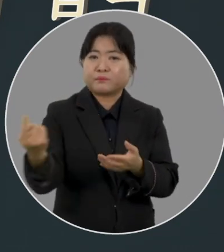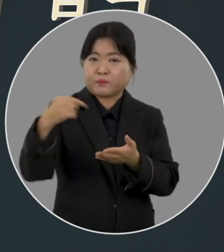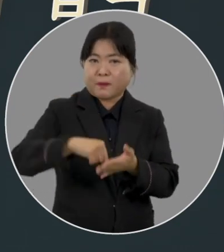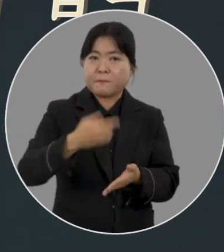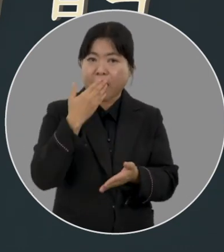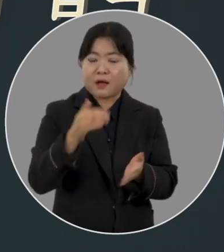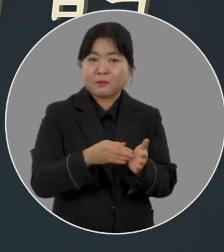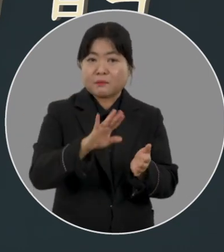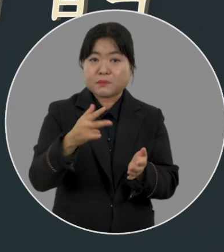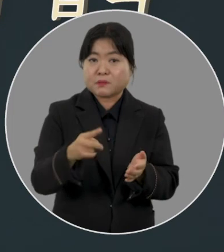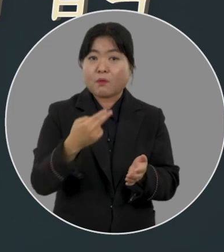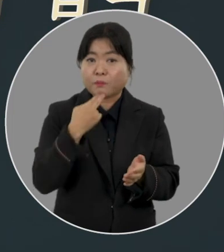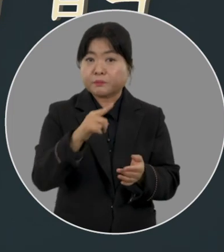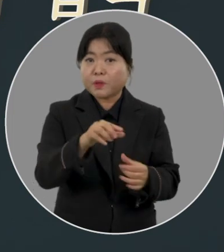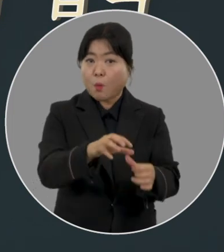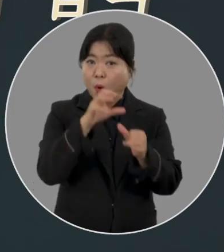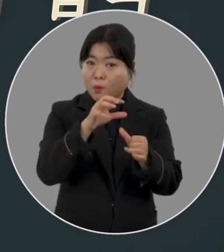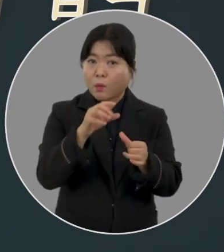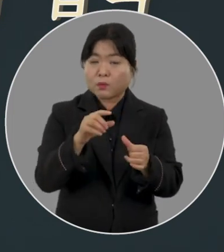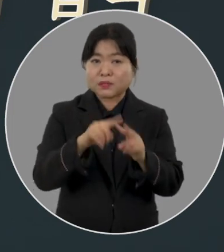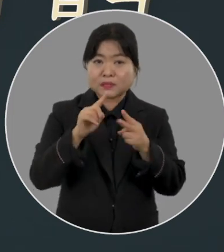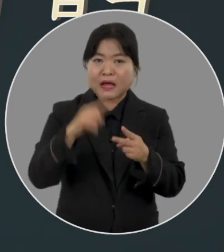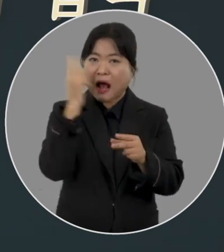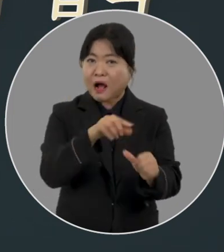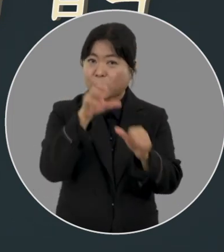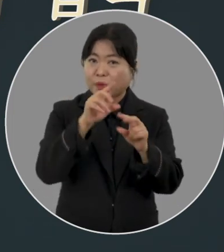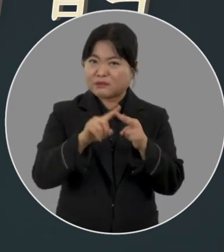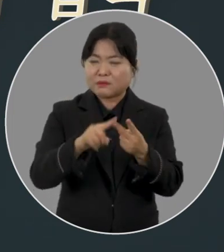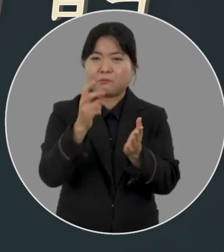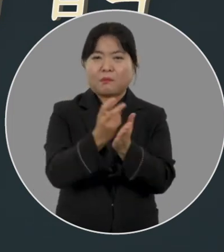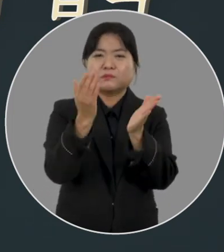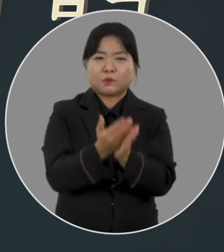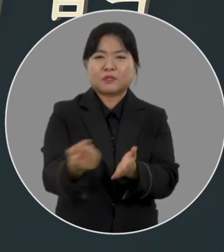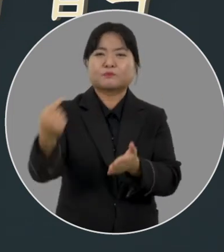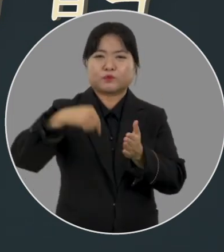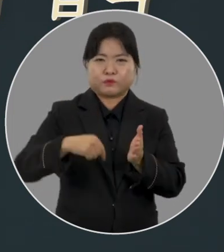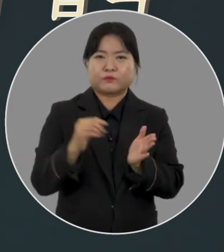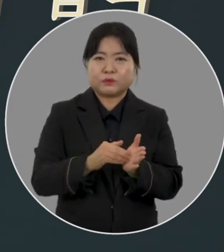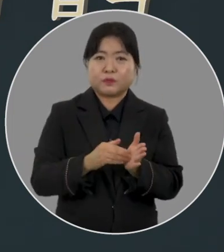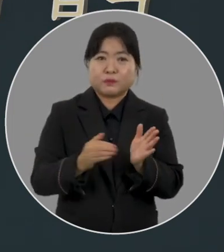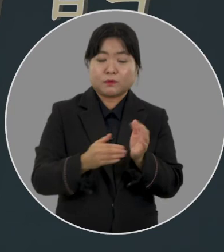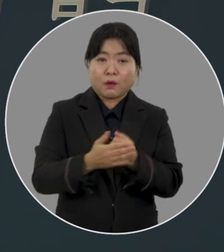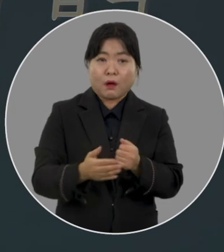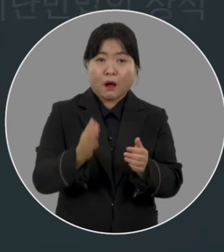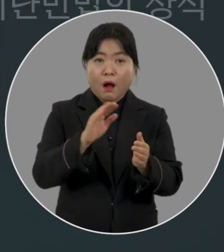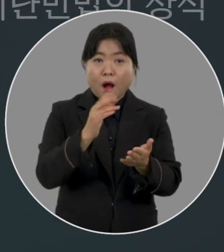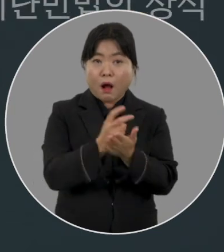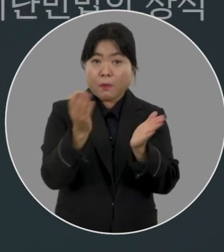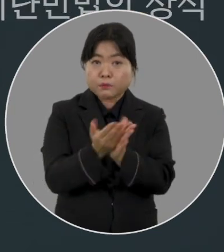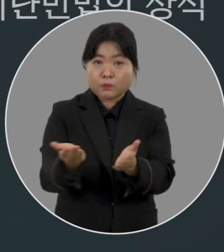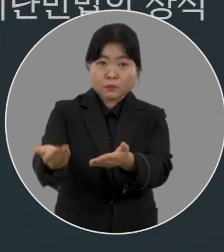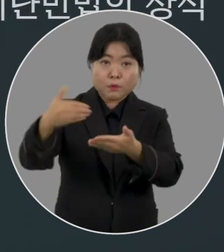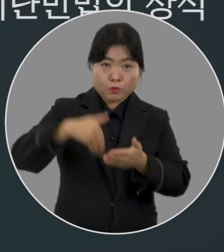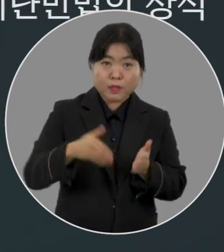때문에 무비자를 활용했던 악용했던 합법적으로 입국한 겁니다. 합법적으로 입국한 이상 그 사람이